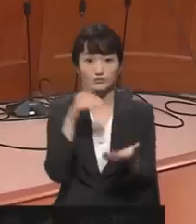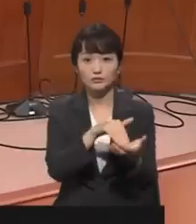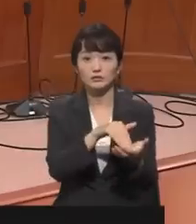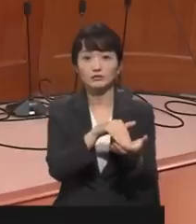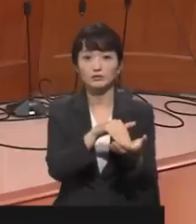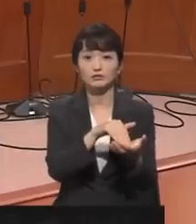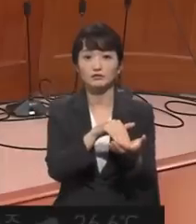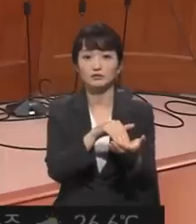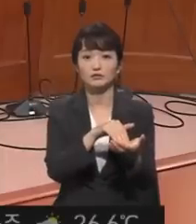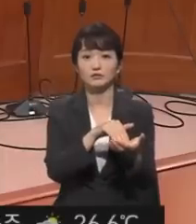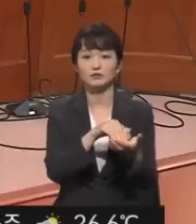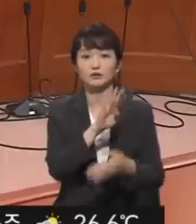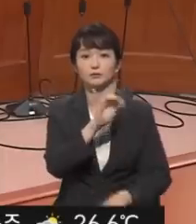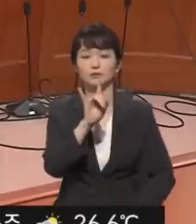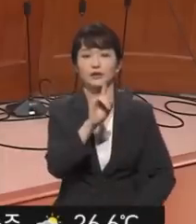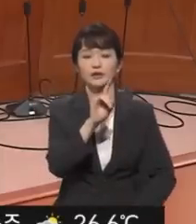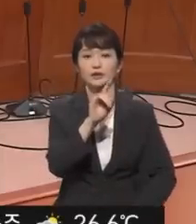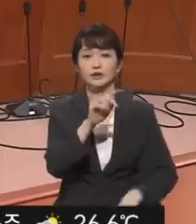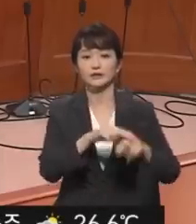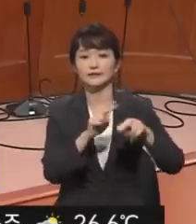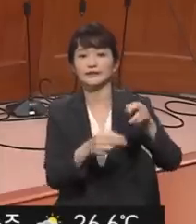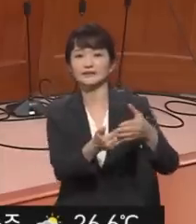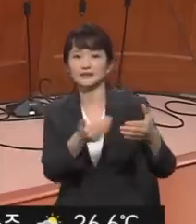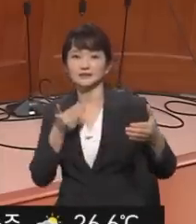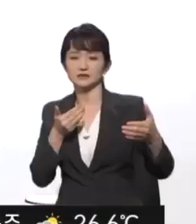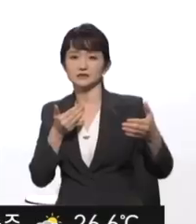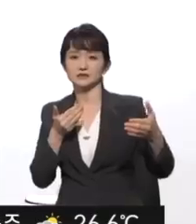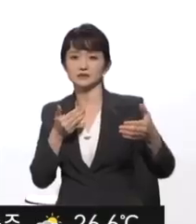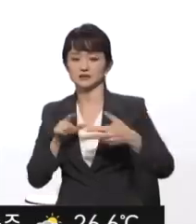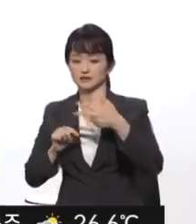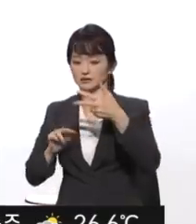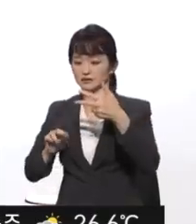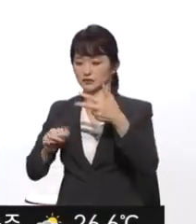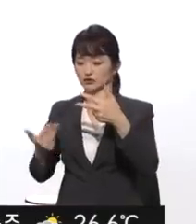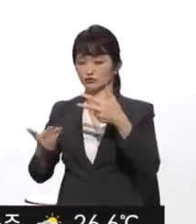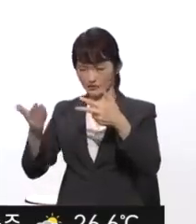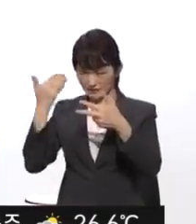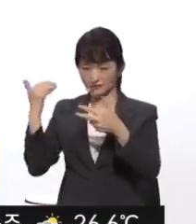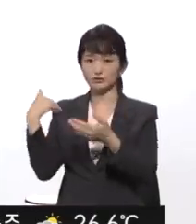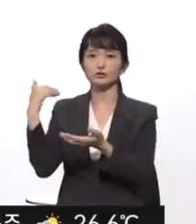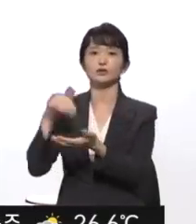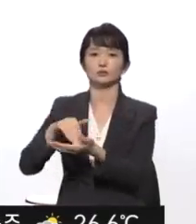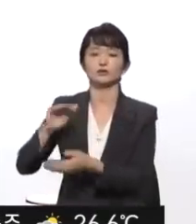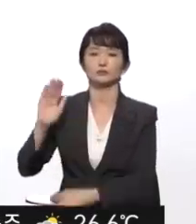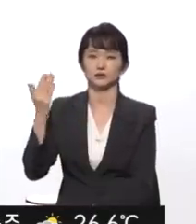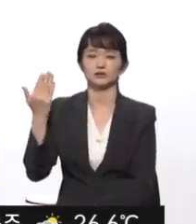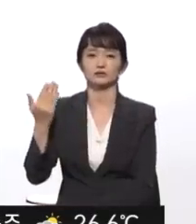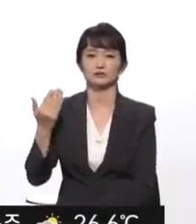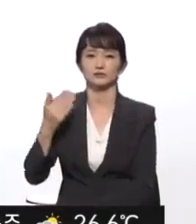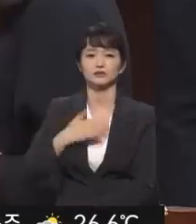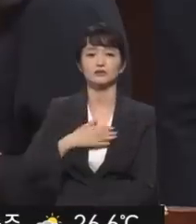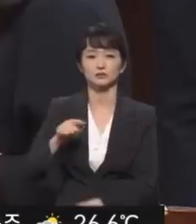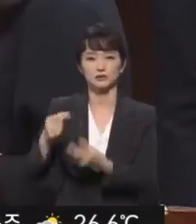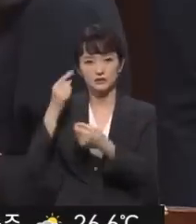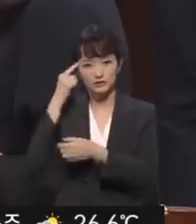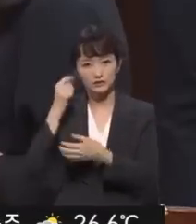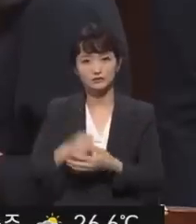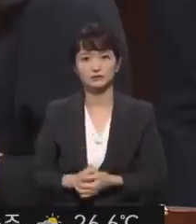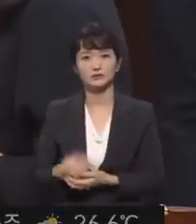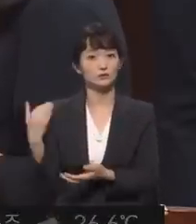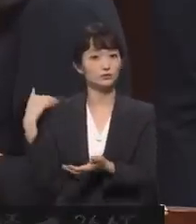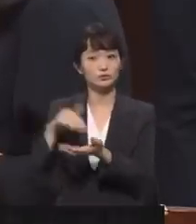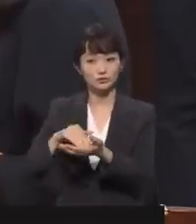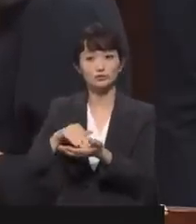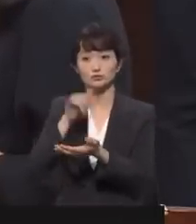라면은 배현진 최고가 사키 하기 직접 즉 7월이 gv 전으로 돌아가면 될 것이다 전 이렇게 보고요 그거 뭐 똘이